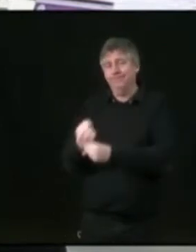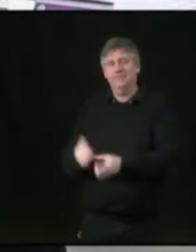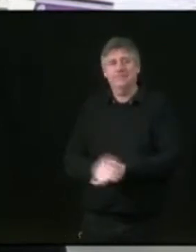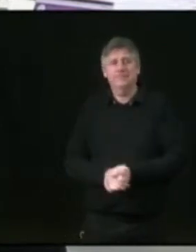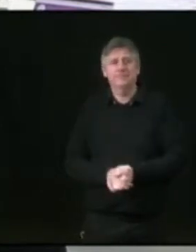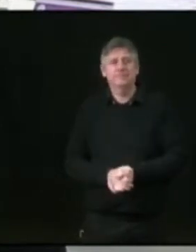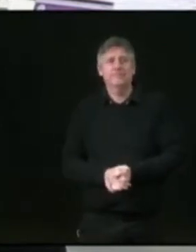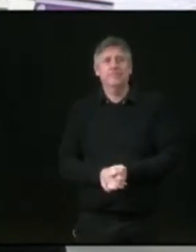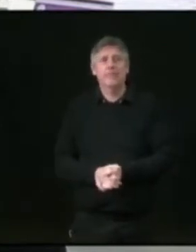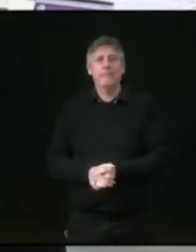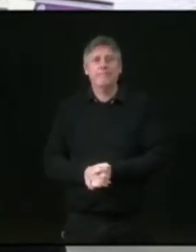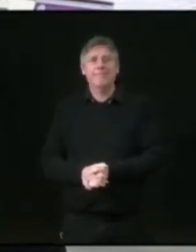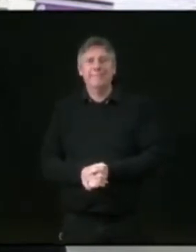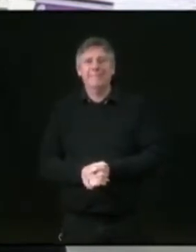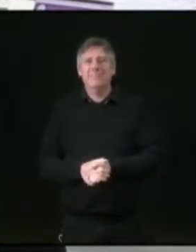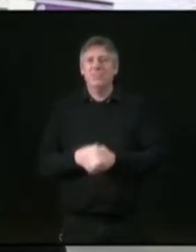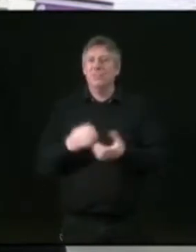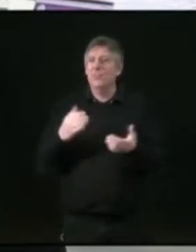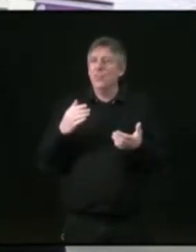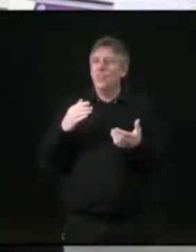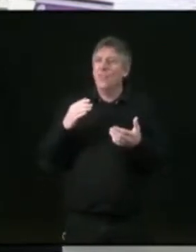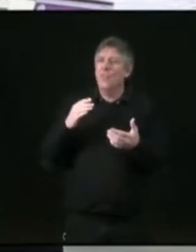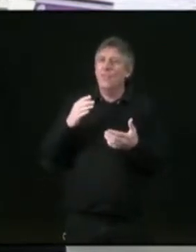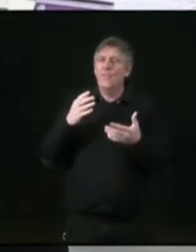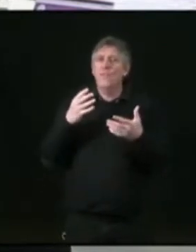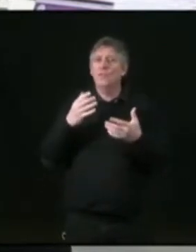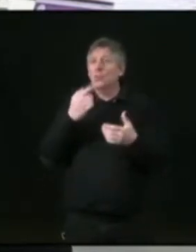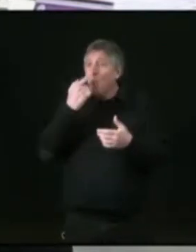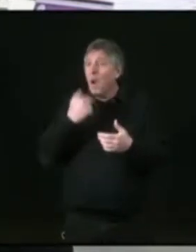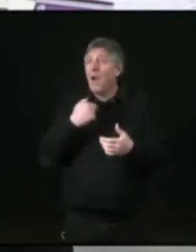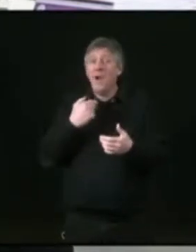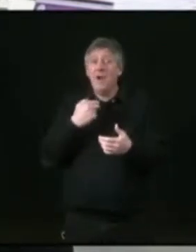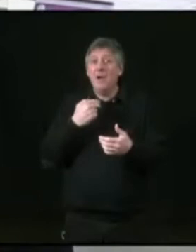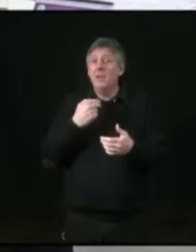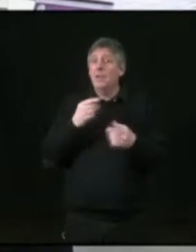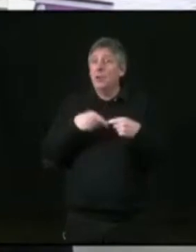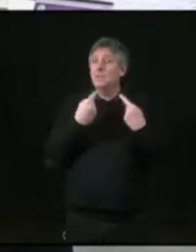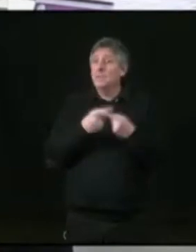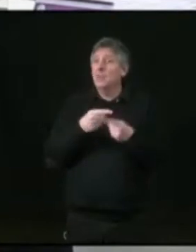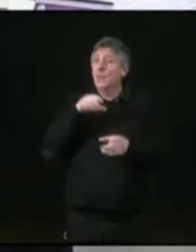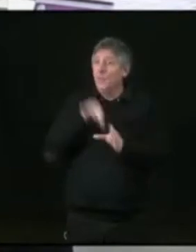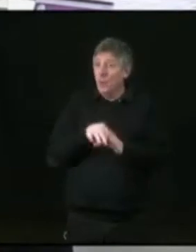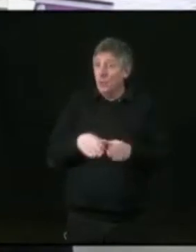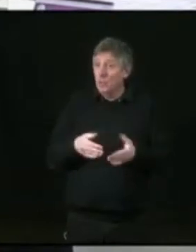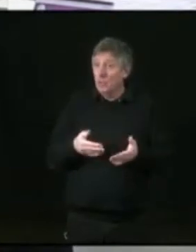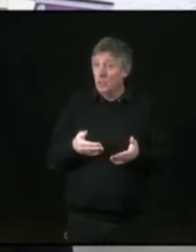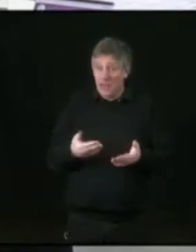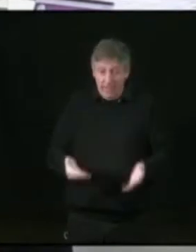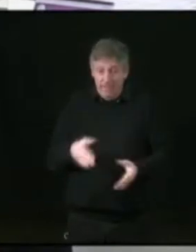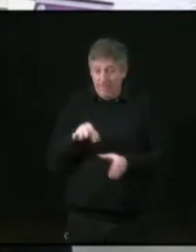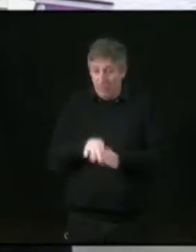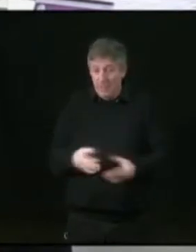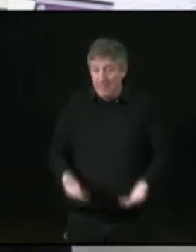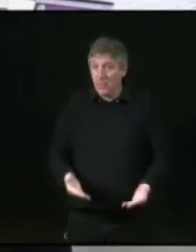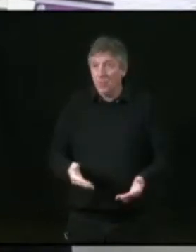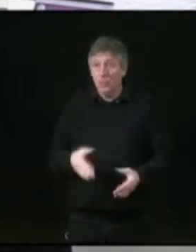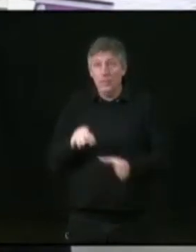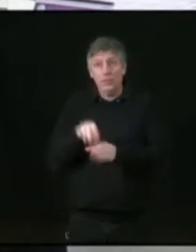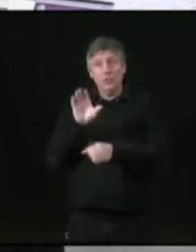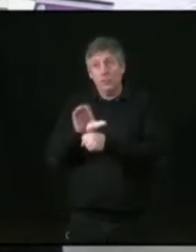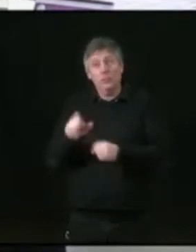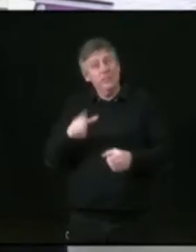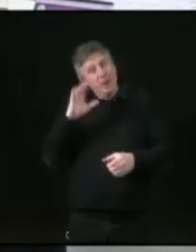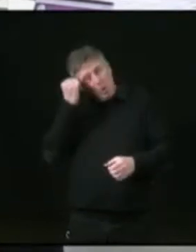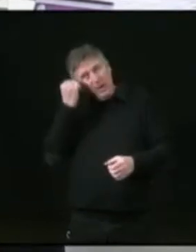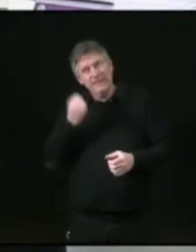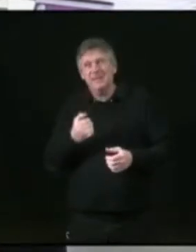Je conclue par le fait que nous voterions contre. Je croyais qu'on votait puisqu'on avait voté en commission, mais puisqu'on ne vote pas, on ne votera pas contre. Mais on le